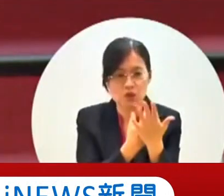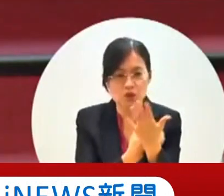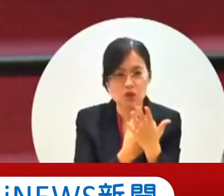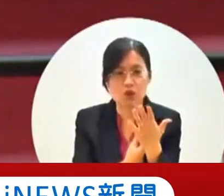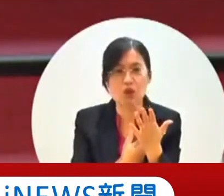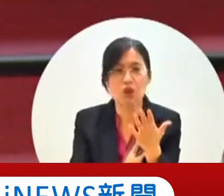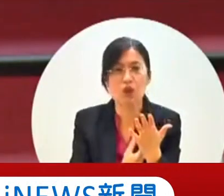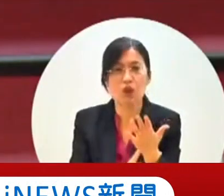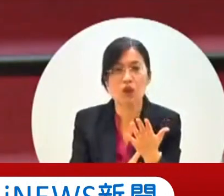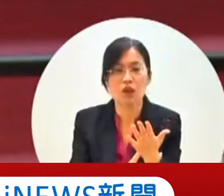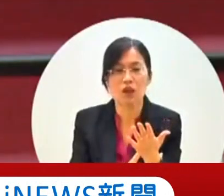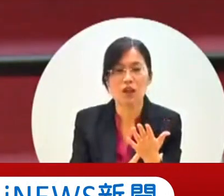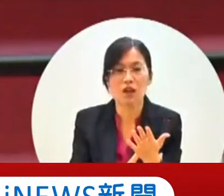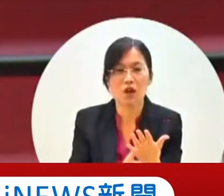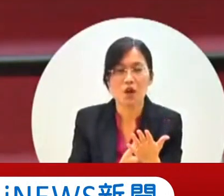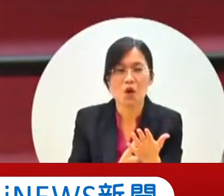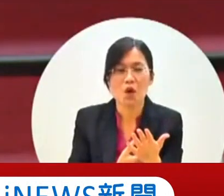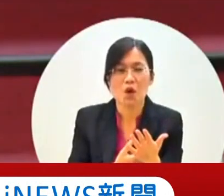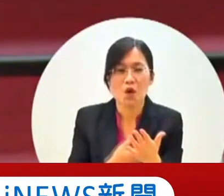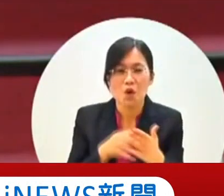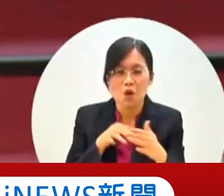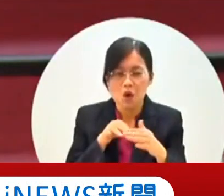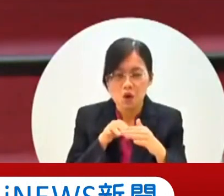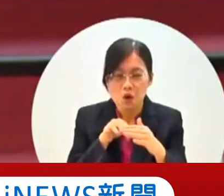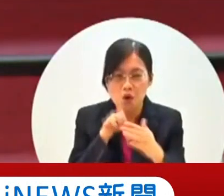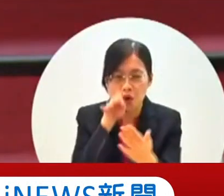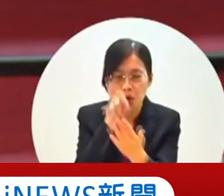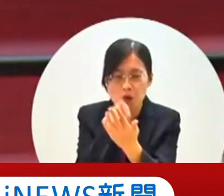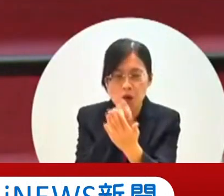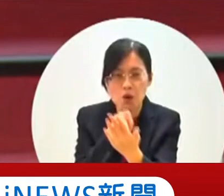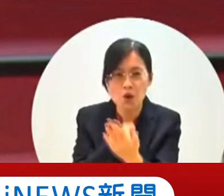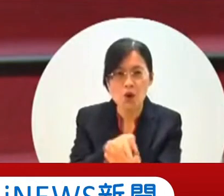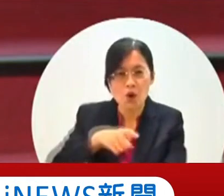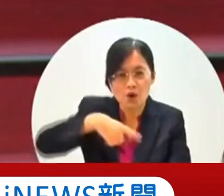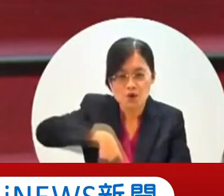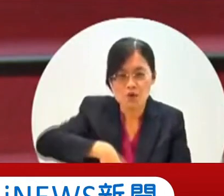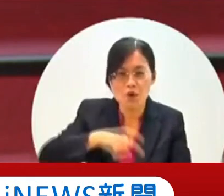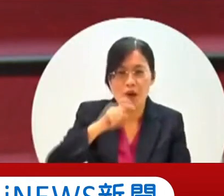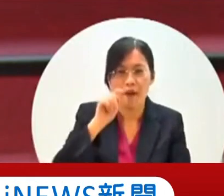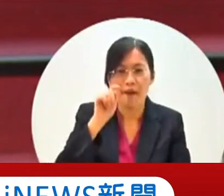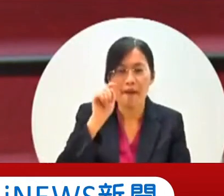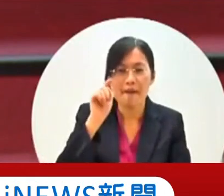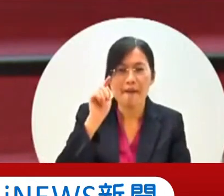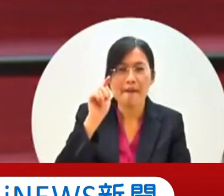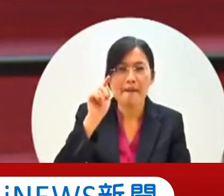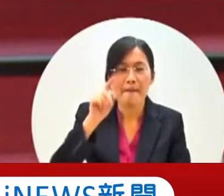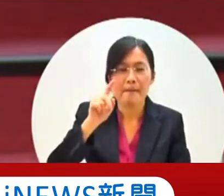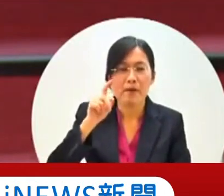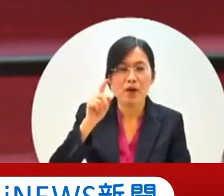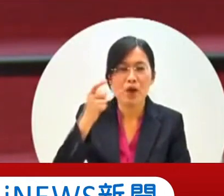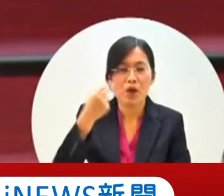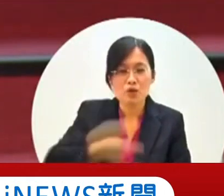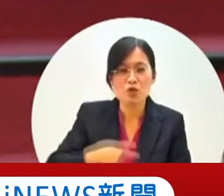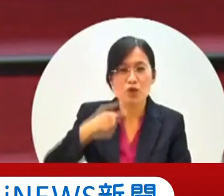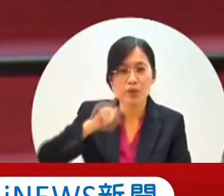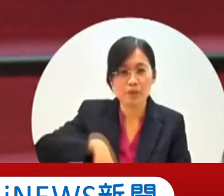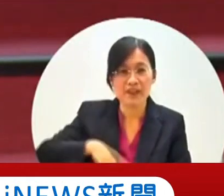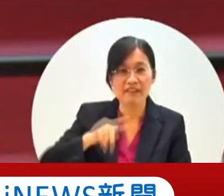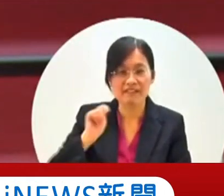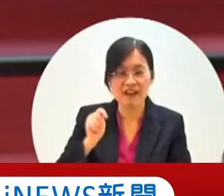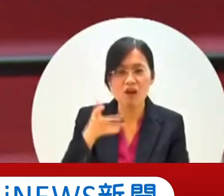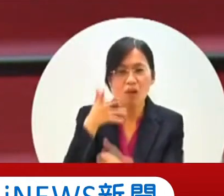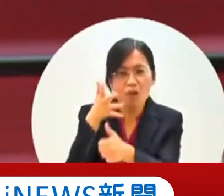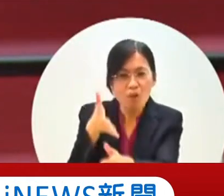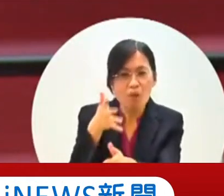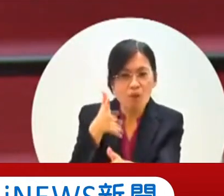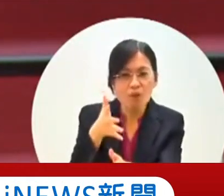费的 GPT 4.0，我问 GPT 大神，我问 AI 人工智慧，如何请